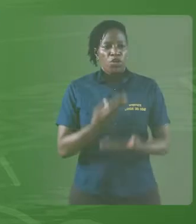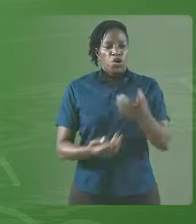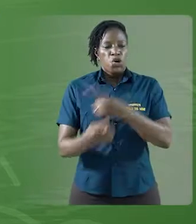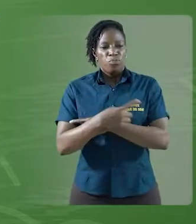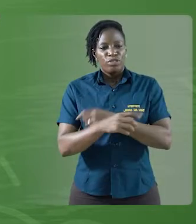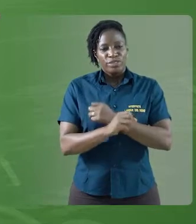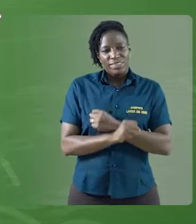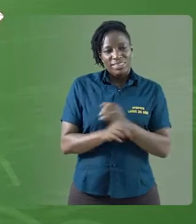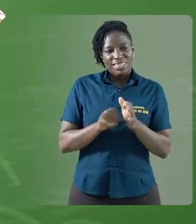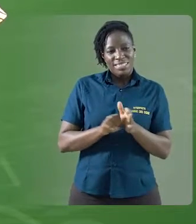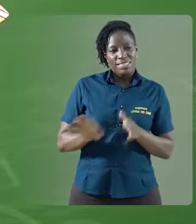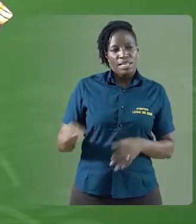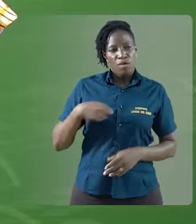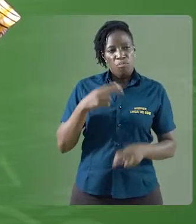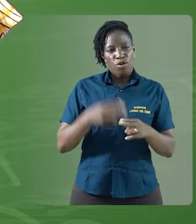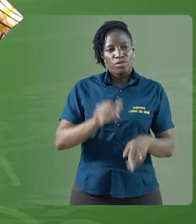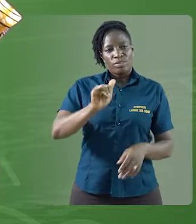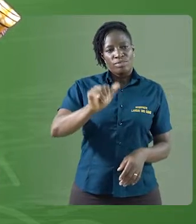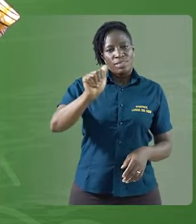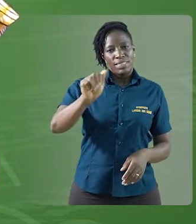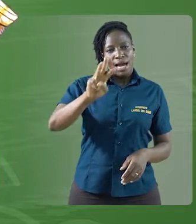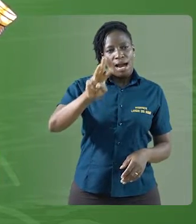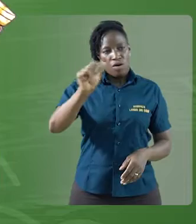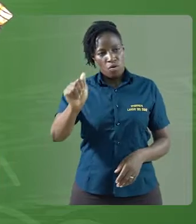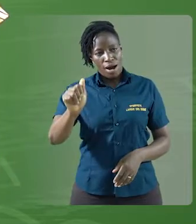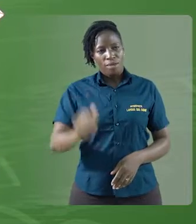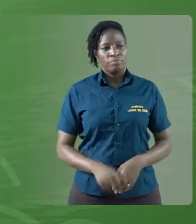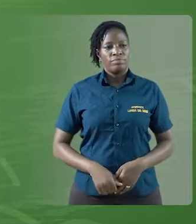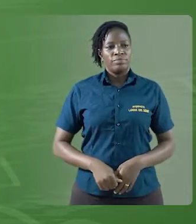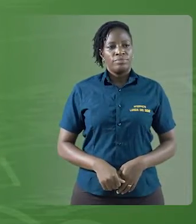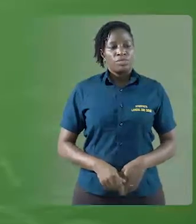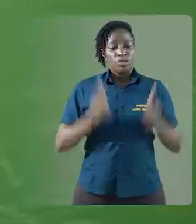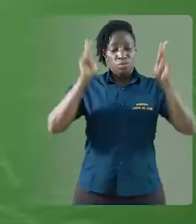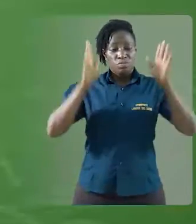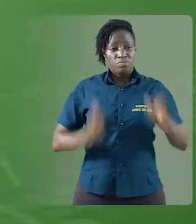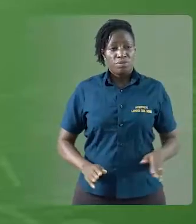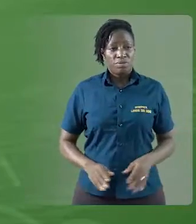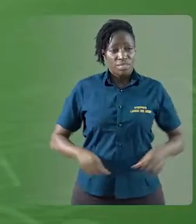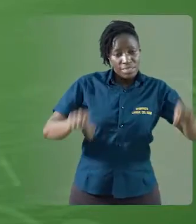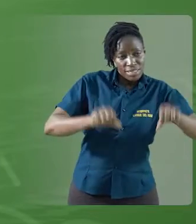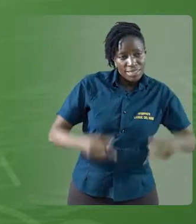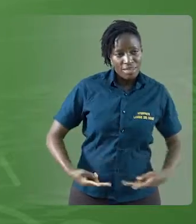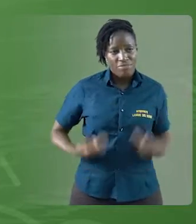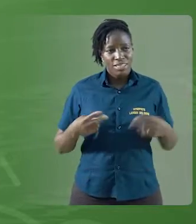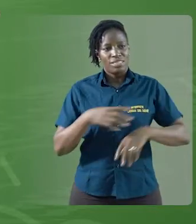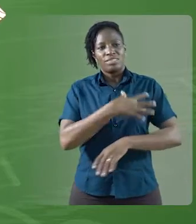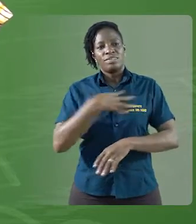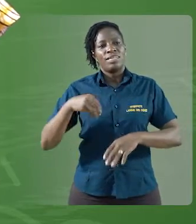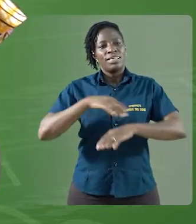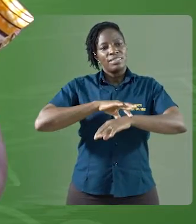Bonjour chers élèves, je suis Nyawa Dago Eliane, épouse Emolo, professeure des sciences de la vie et de la